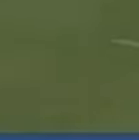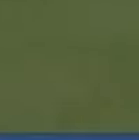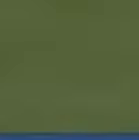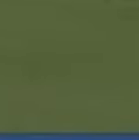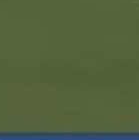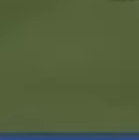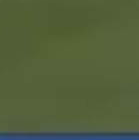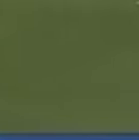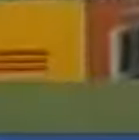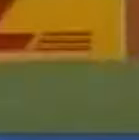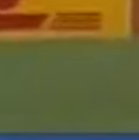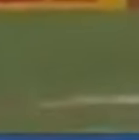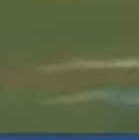Aoti.